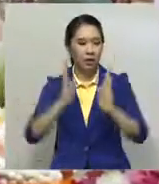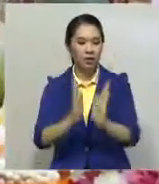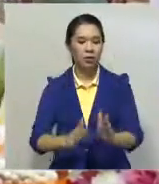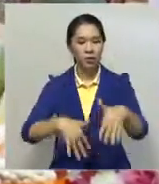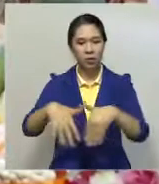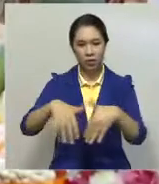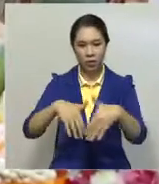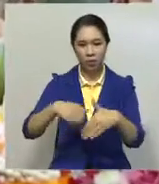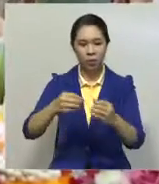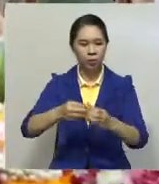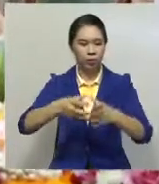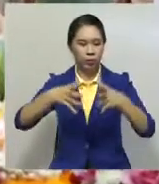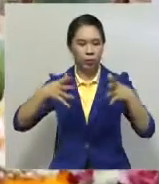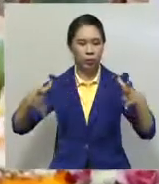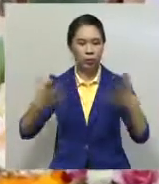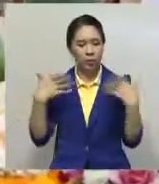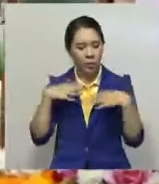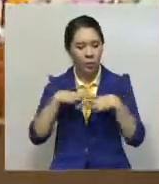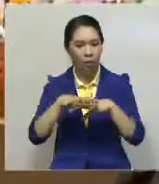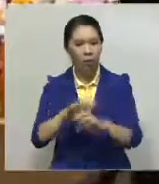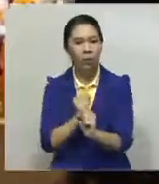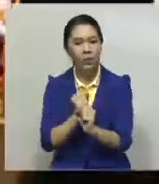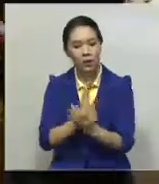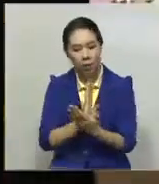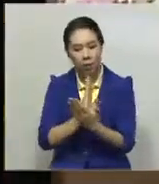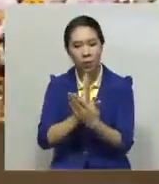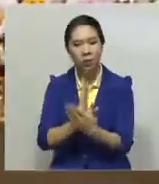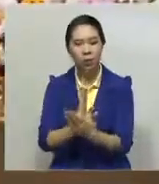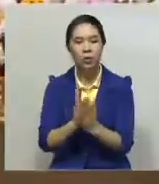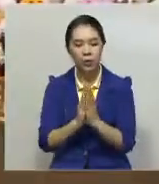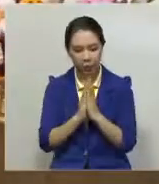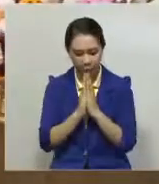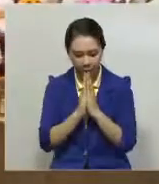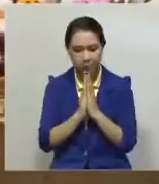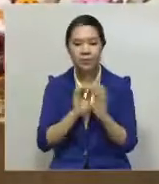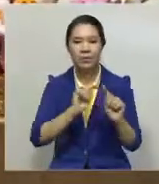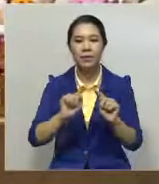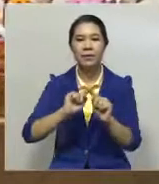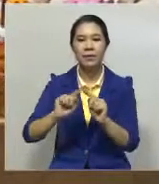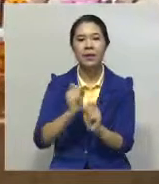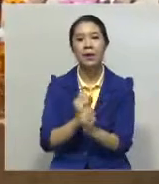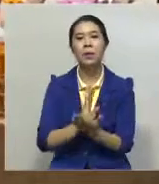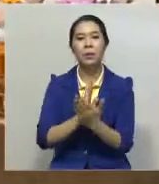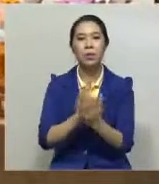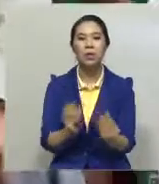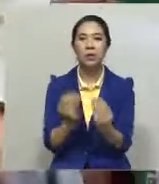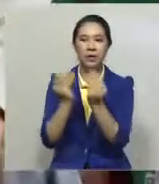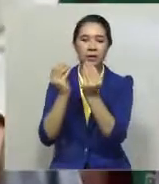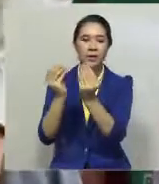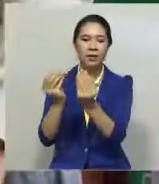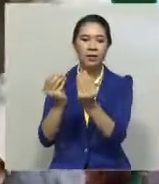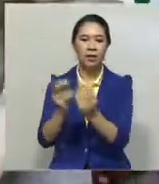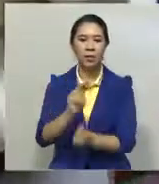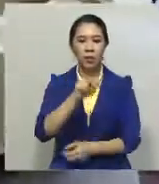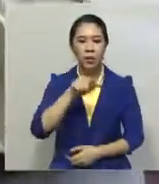าวจังหวัดเชียงรายจำนวนมากร่วมพิธีบวงสรวงเจริญพระพุทธมนต์ถ้ำหลวงขุนน้ำนางนอนและพิธีทำบุญอุทิศส่วนกุศลให้กับนาวาตรีส